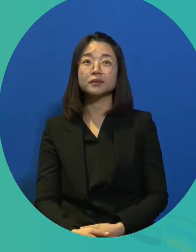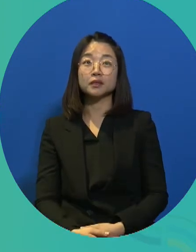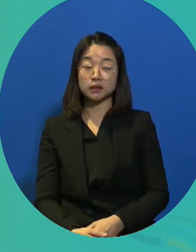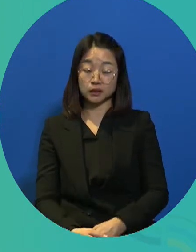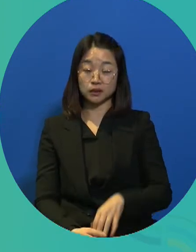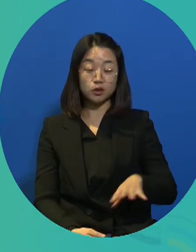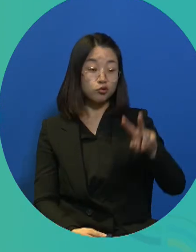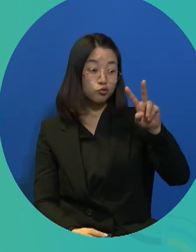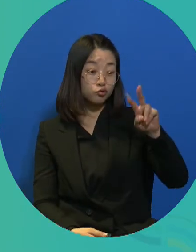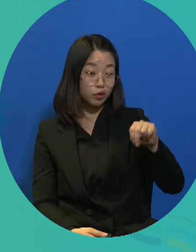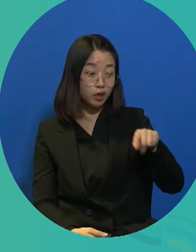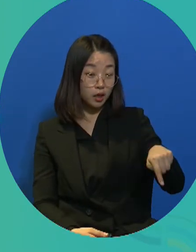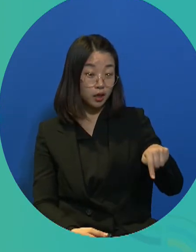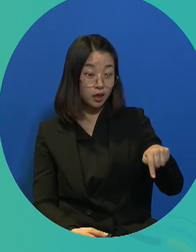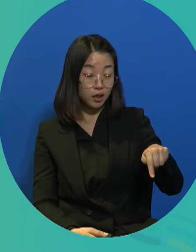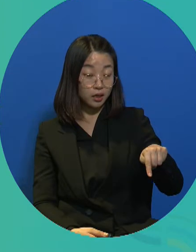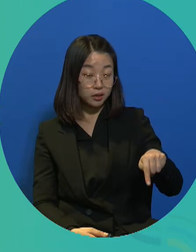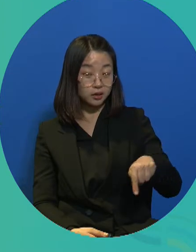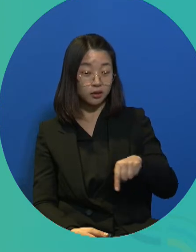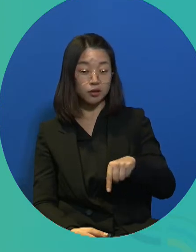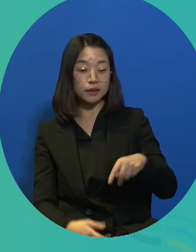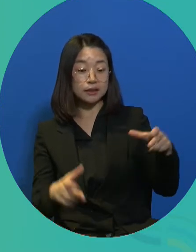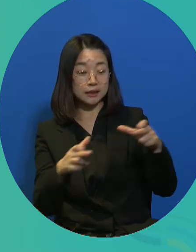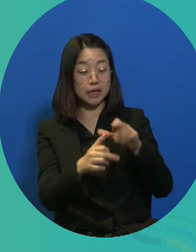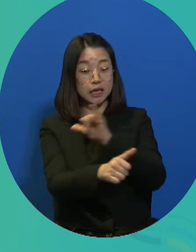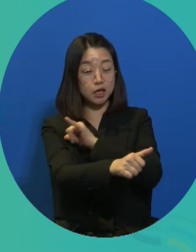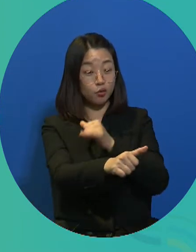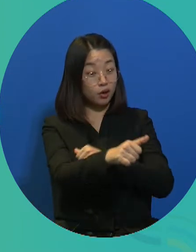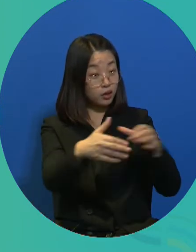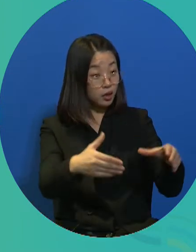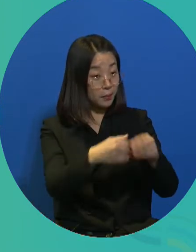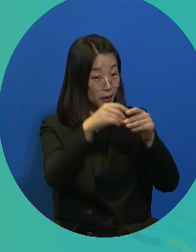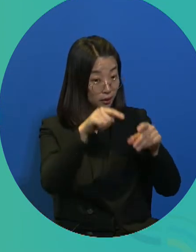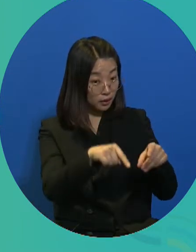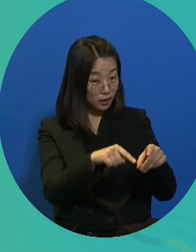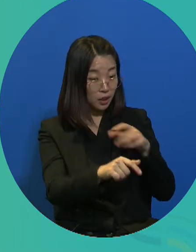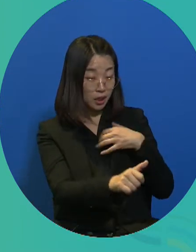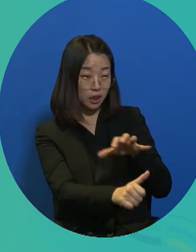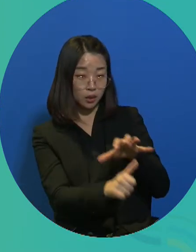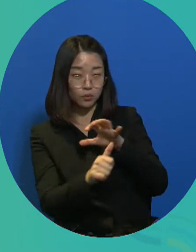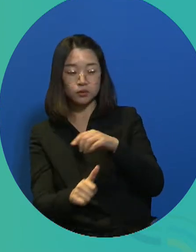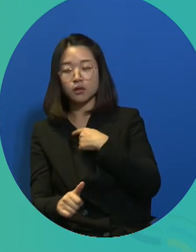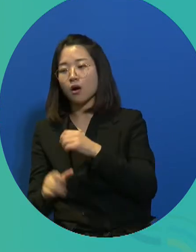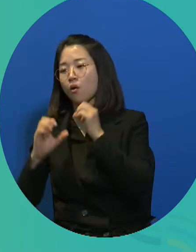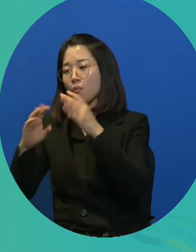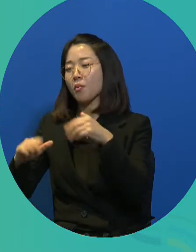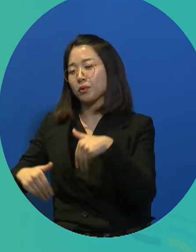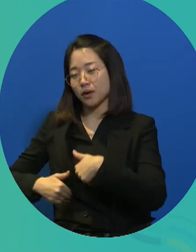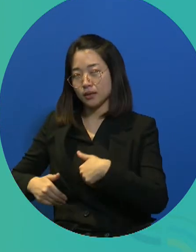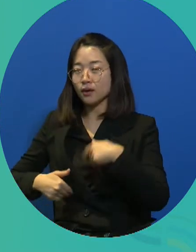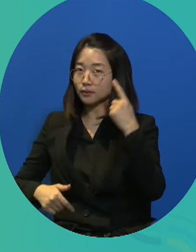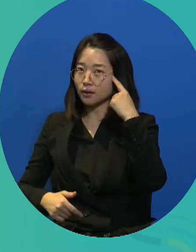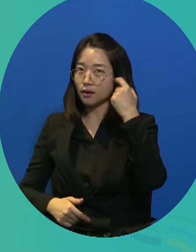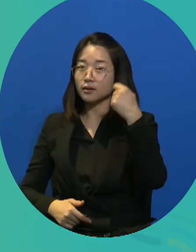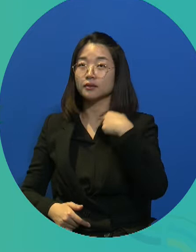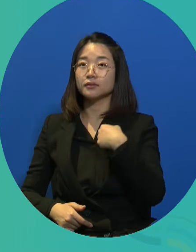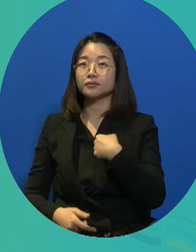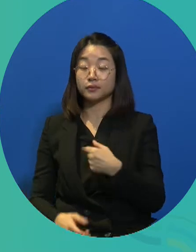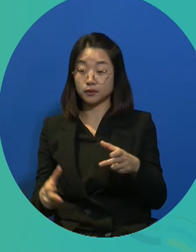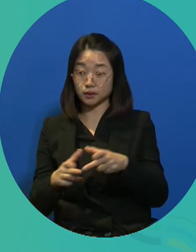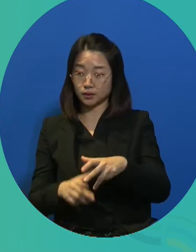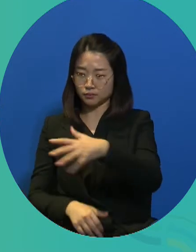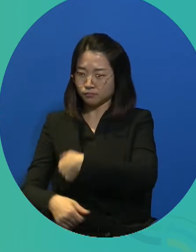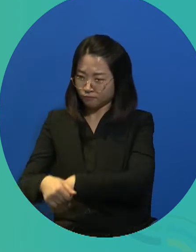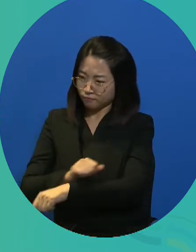협약 차원의 선택의정서를 통해서 우리가 활용을 해서 캠페인을 해야 된다라고 생각을 하게 됐습니다. 저희 장애인들이